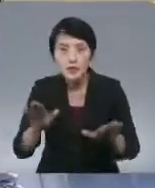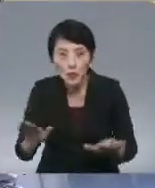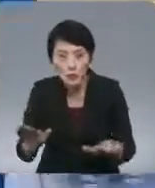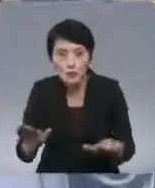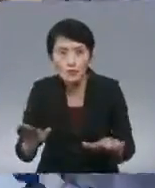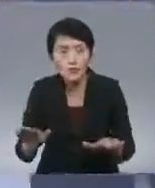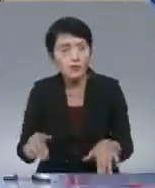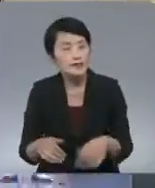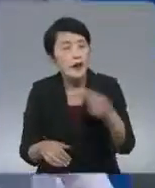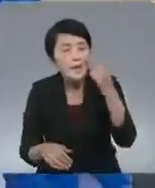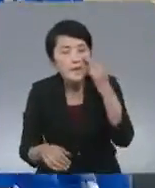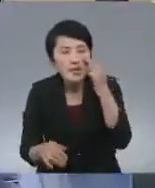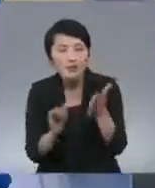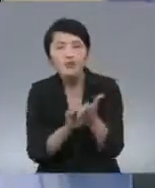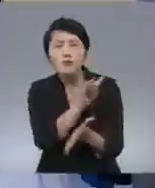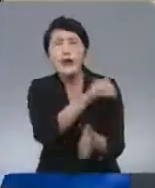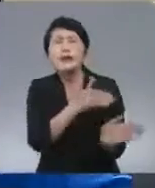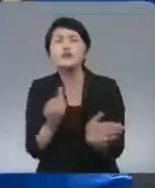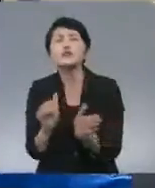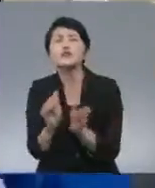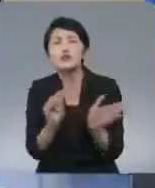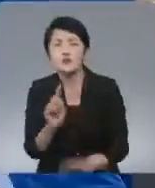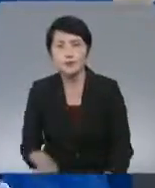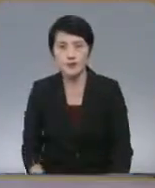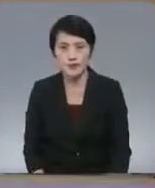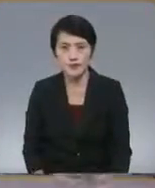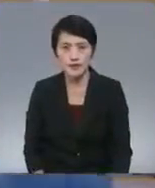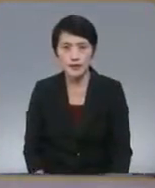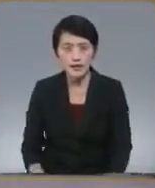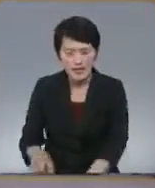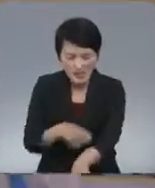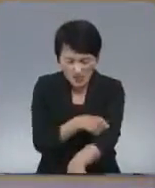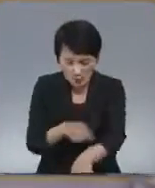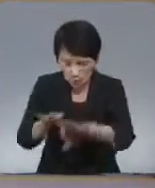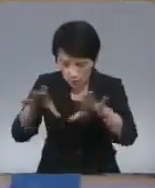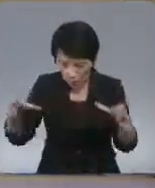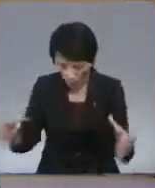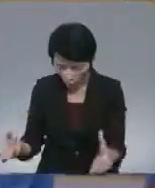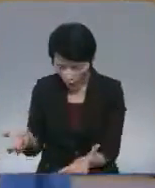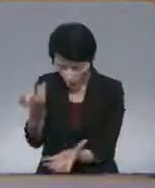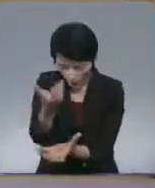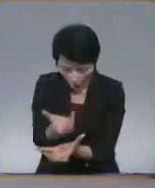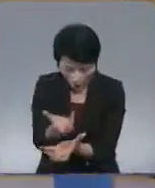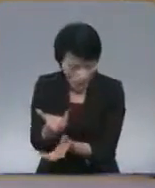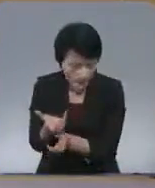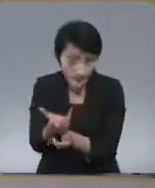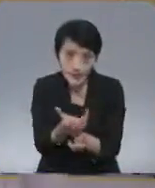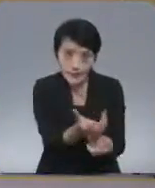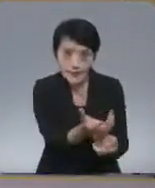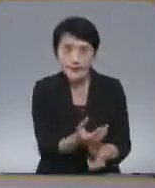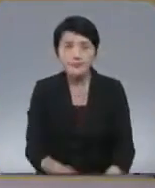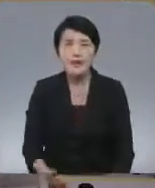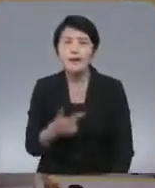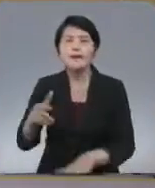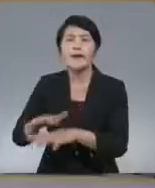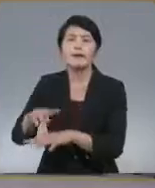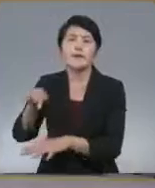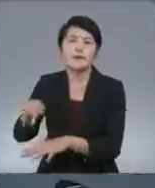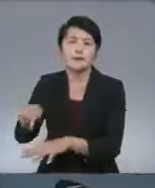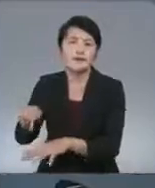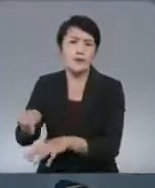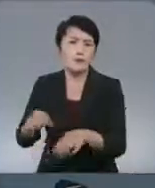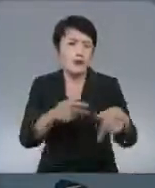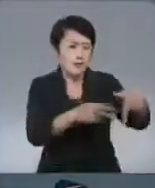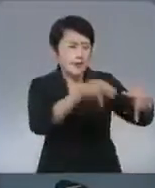août depuis la base de Cap Canaveral en Floride à bord de la fusée Falcon 9 de SpaceX. À un peu moins d'un mois de ce